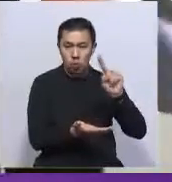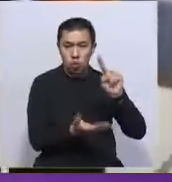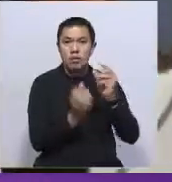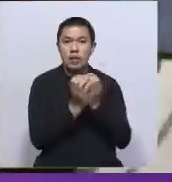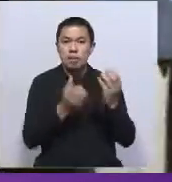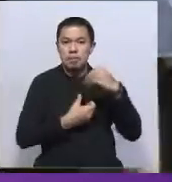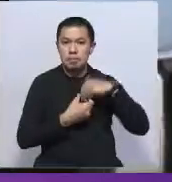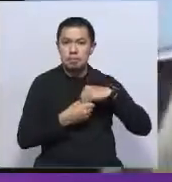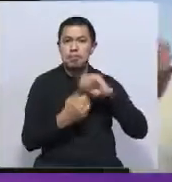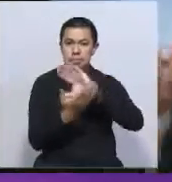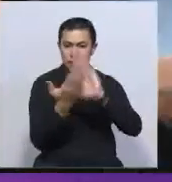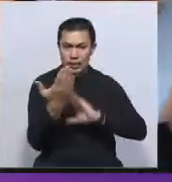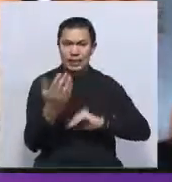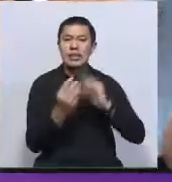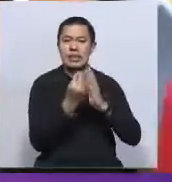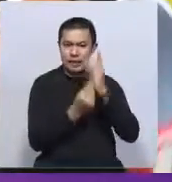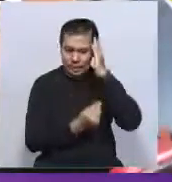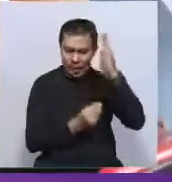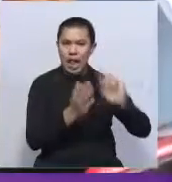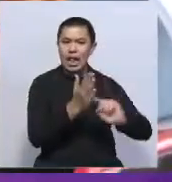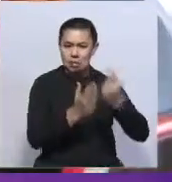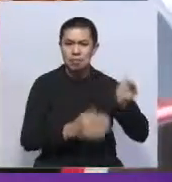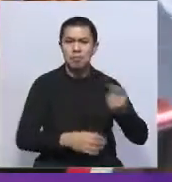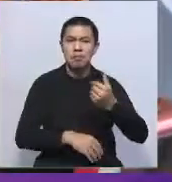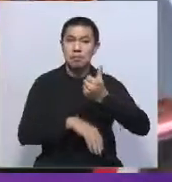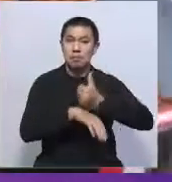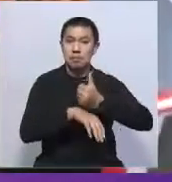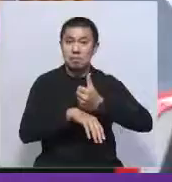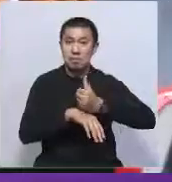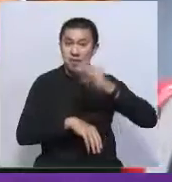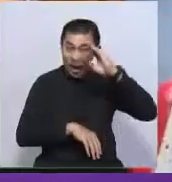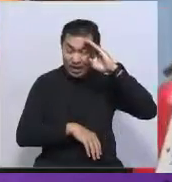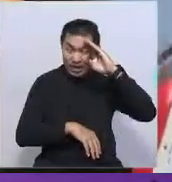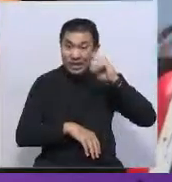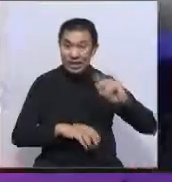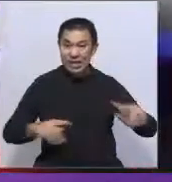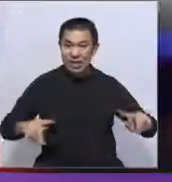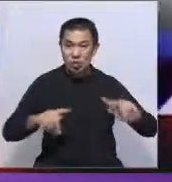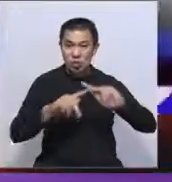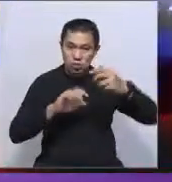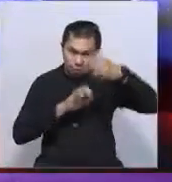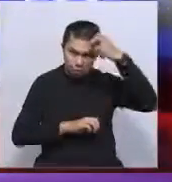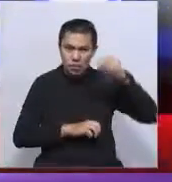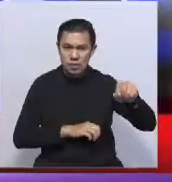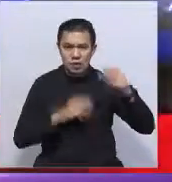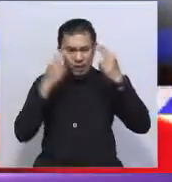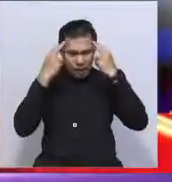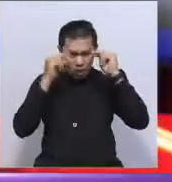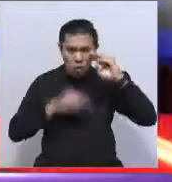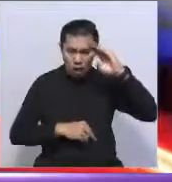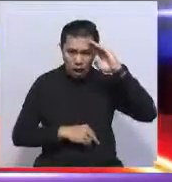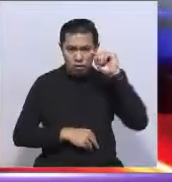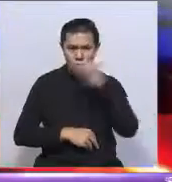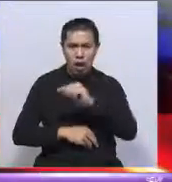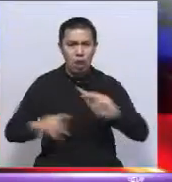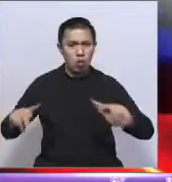พลเอกอนุพงษ์เผ่าจินดารัฐมนตรีว่าการกระทรวงมหาดไทยได้กล่าวถึงกรณีที่พลเอกประยุทธ์จันทร์โอชานายกรัฐมนตรีมอบหมายให้กระทรวงมห